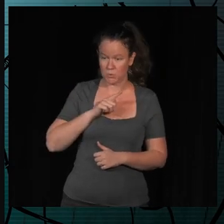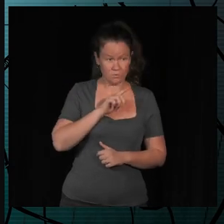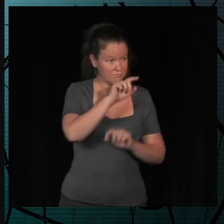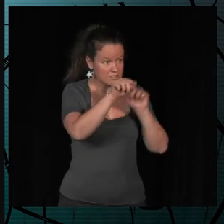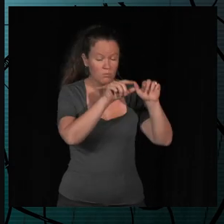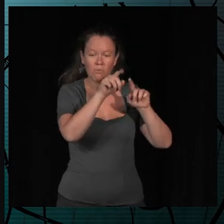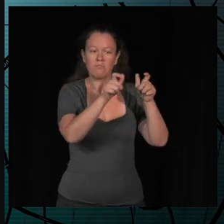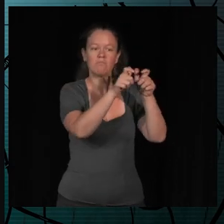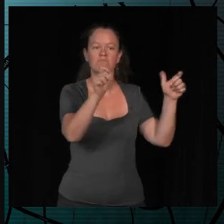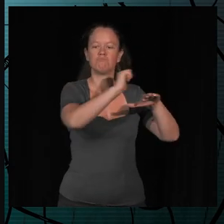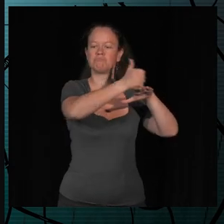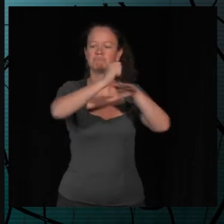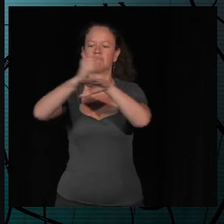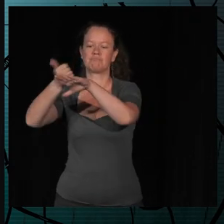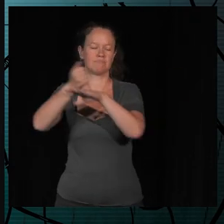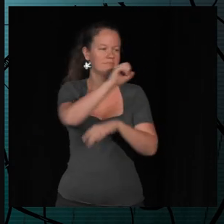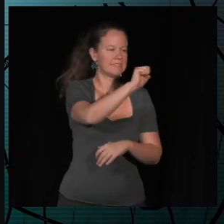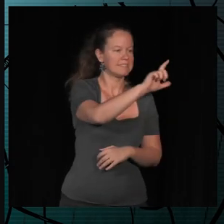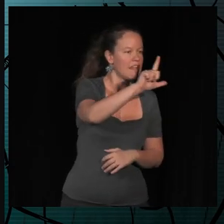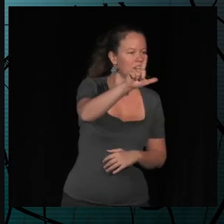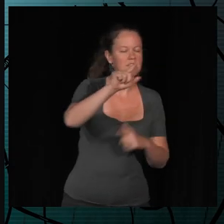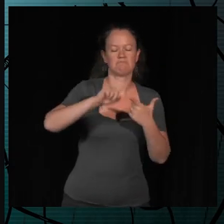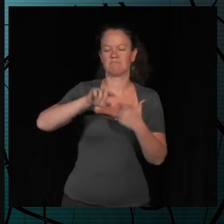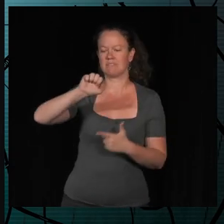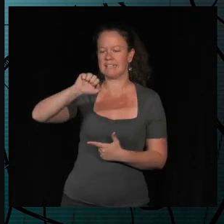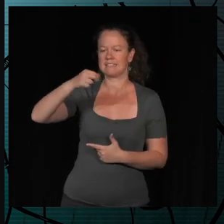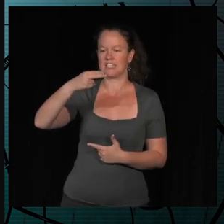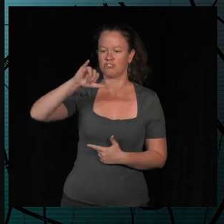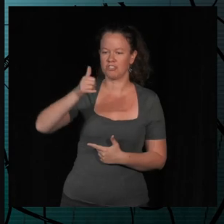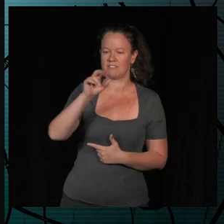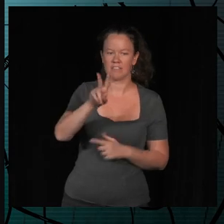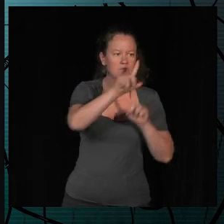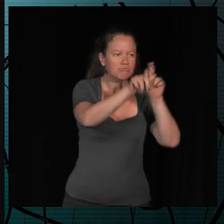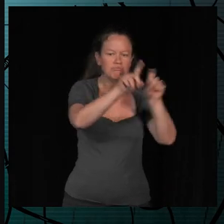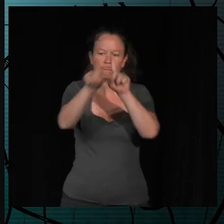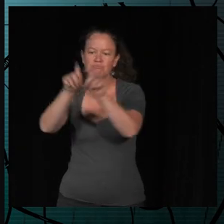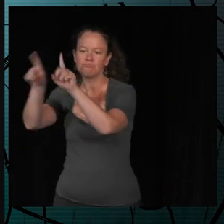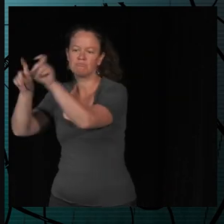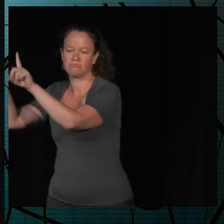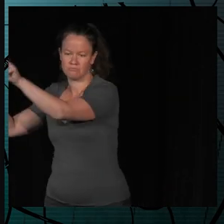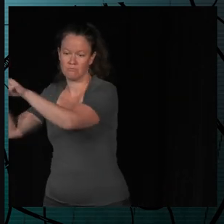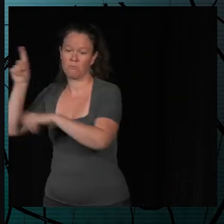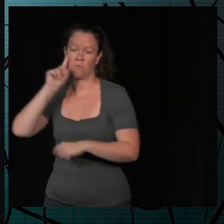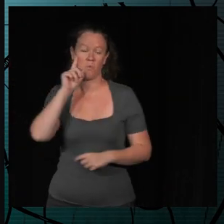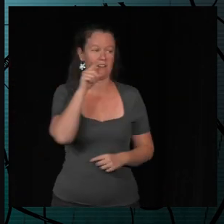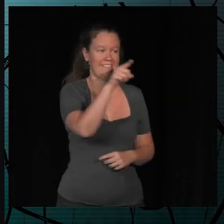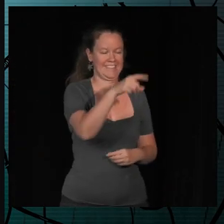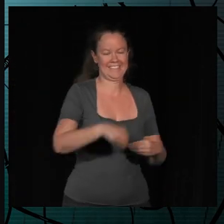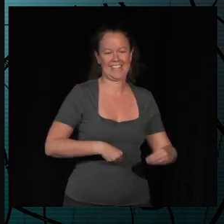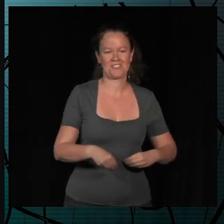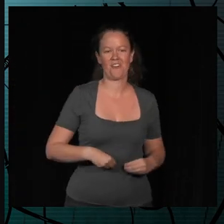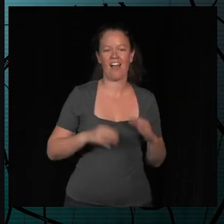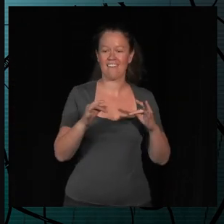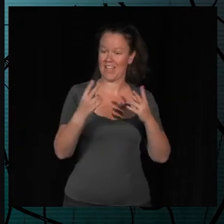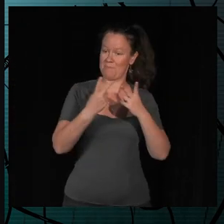les grandes instances bah je peux vous dire que le on a dû enlever parce que la personne le directeur des affaires publiques du sel a dit non